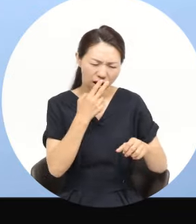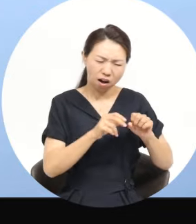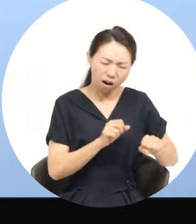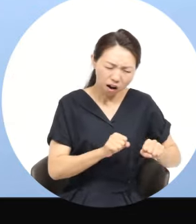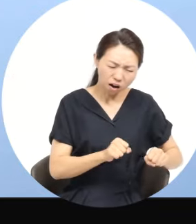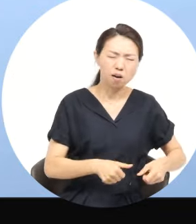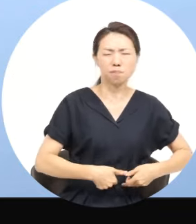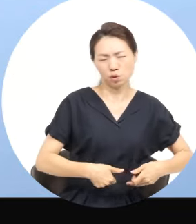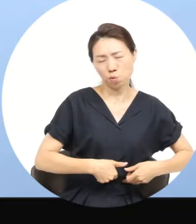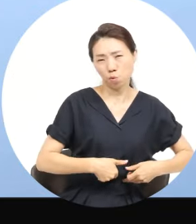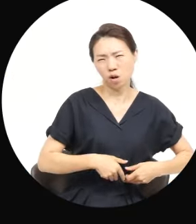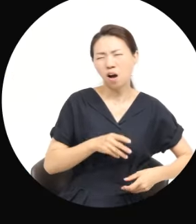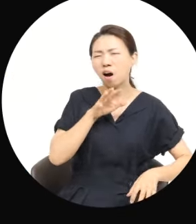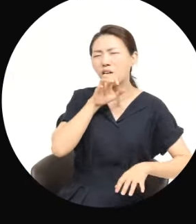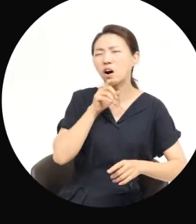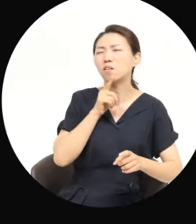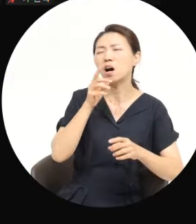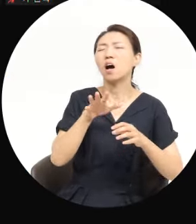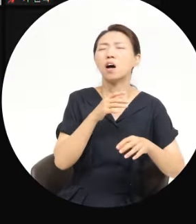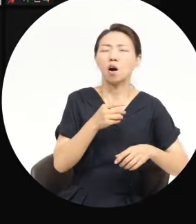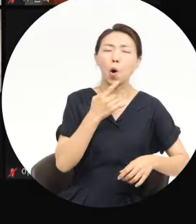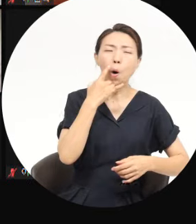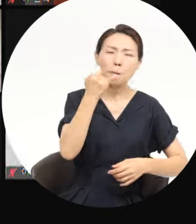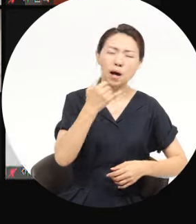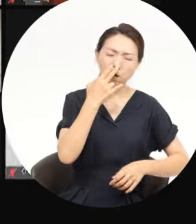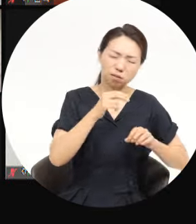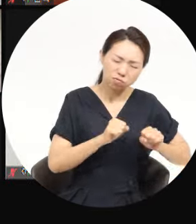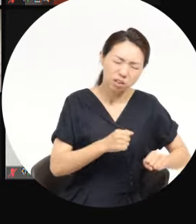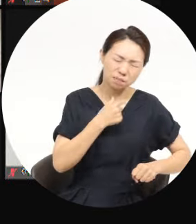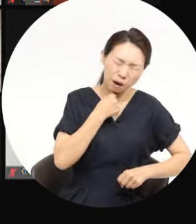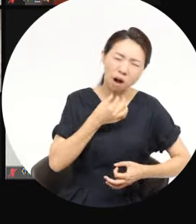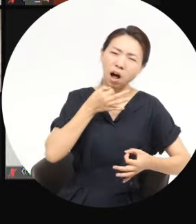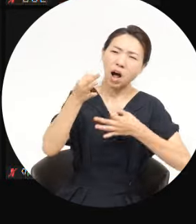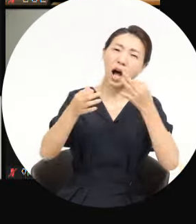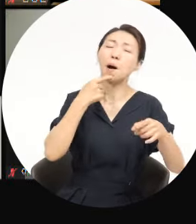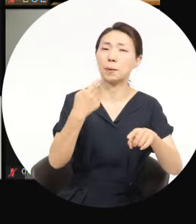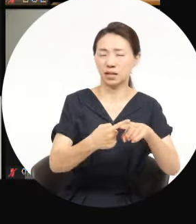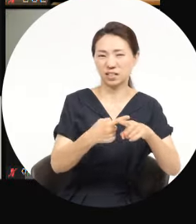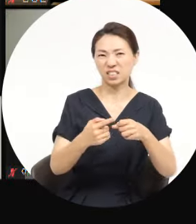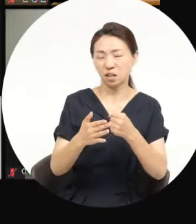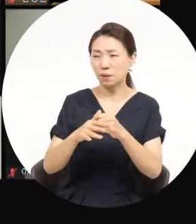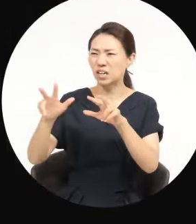다 적고 첫째를 위해 가셔야 합니다라고 의견 주셨습니다.